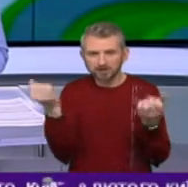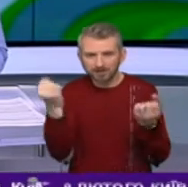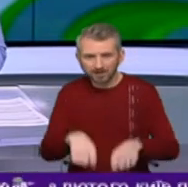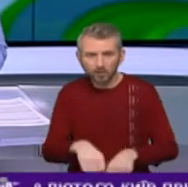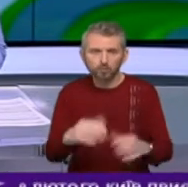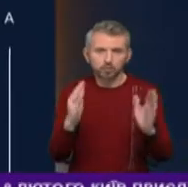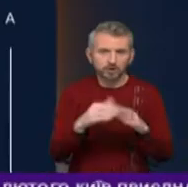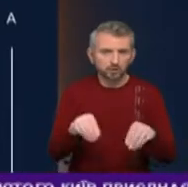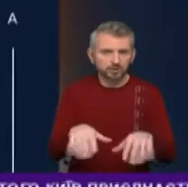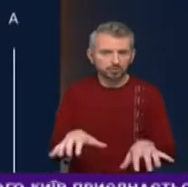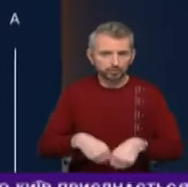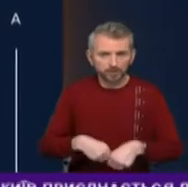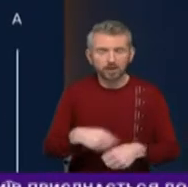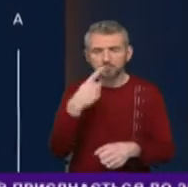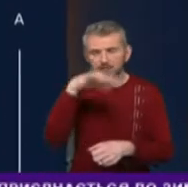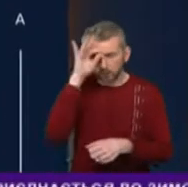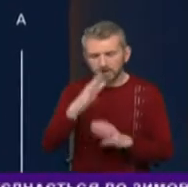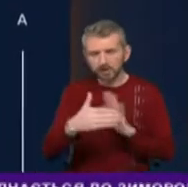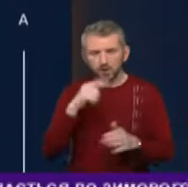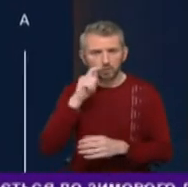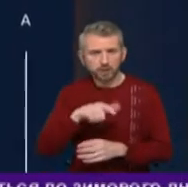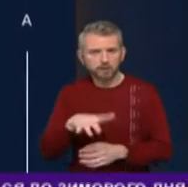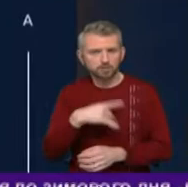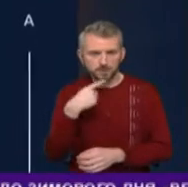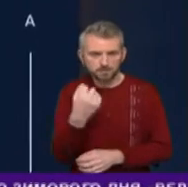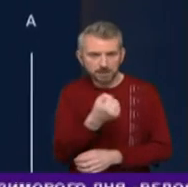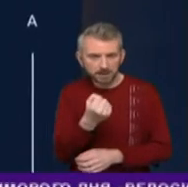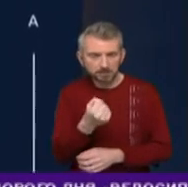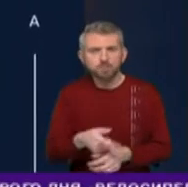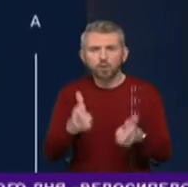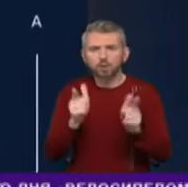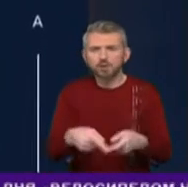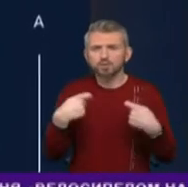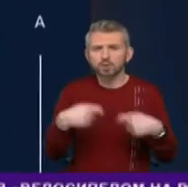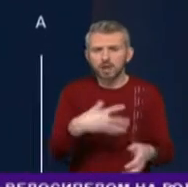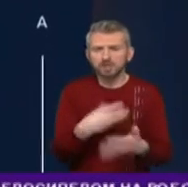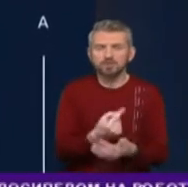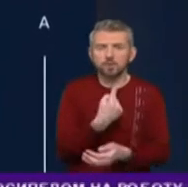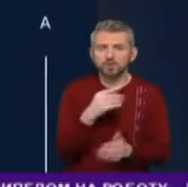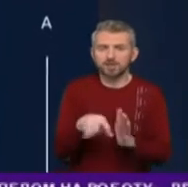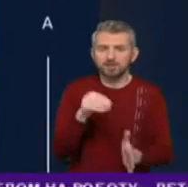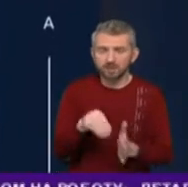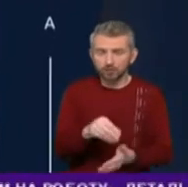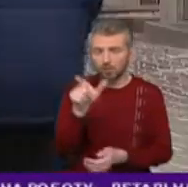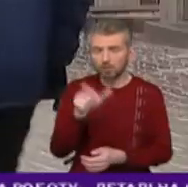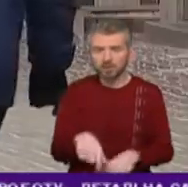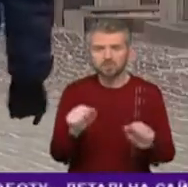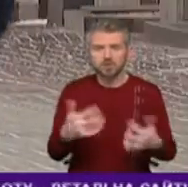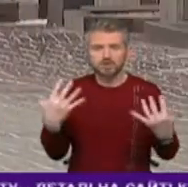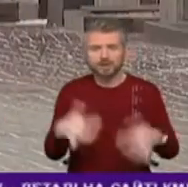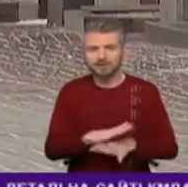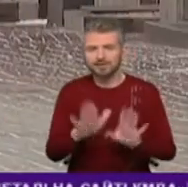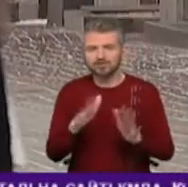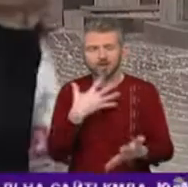чи землю. Правоохоронці закликають українців бути пильними. Погоджуючись продати свій голос на виборах, громадянин може втратити не